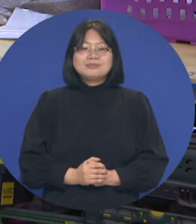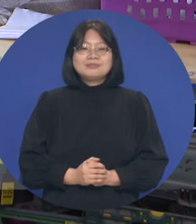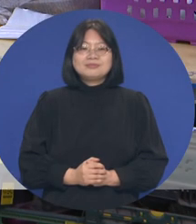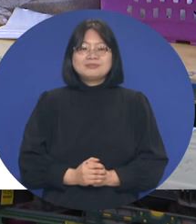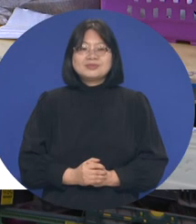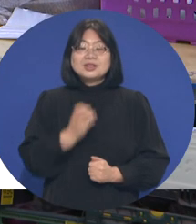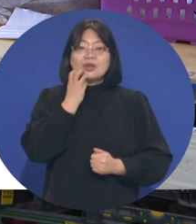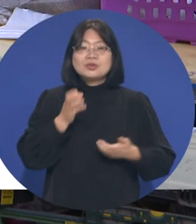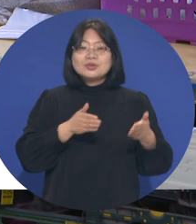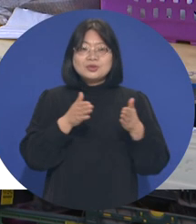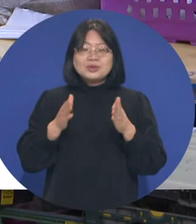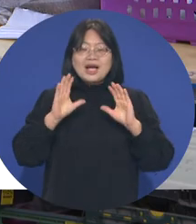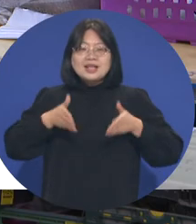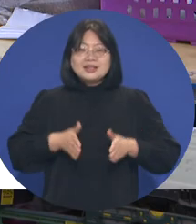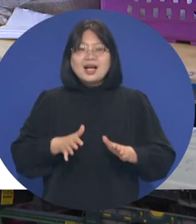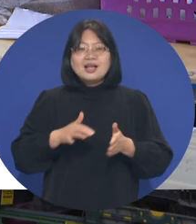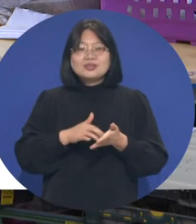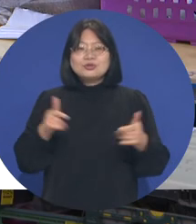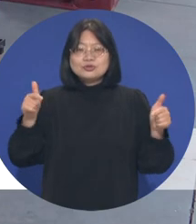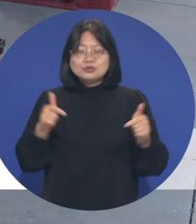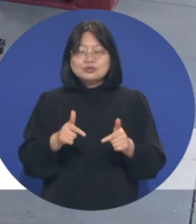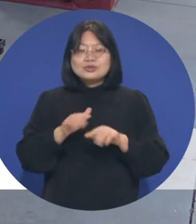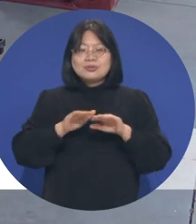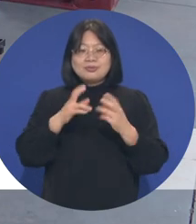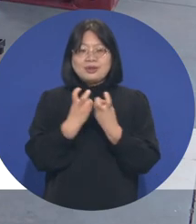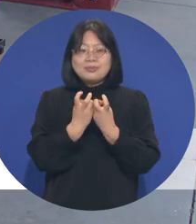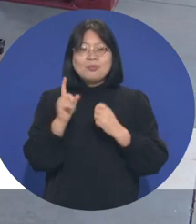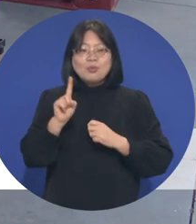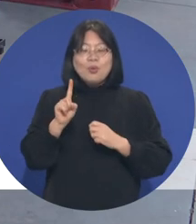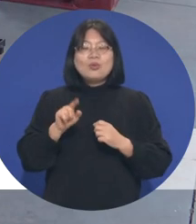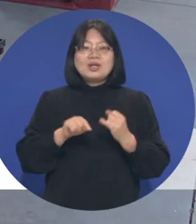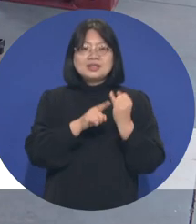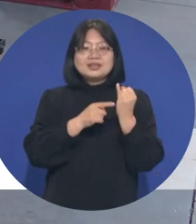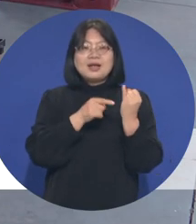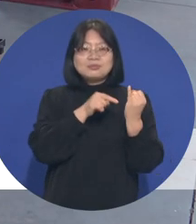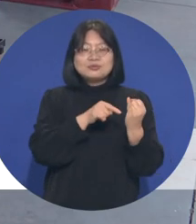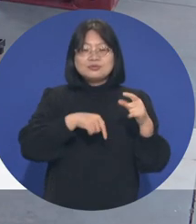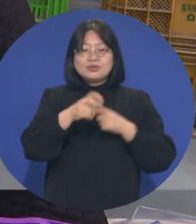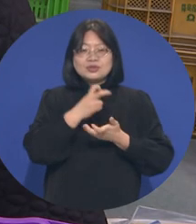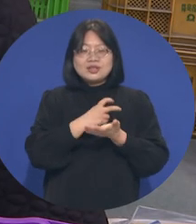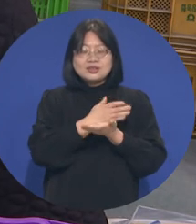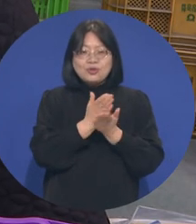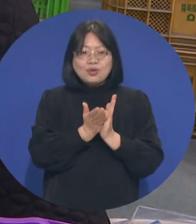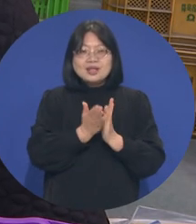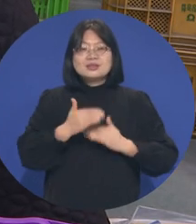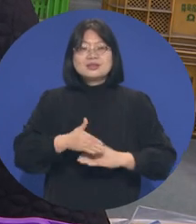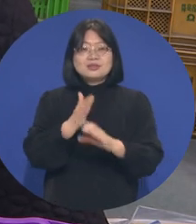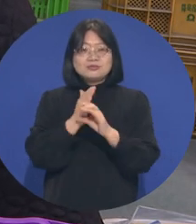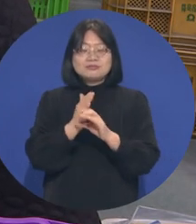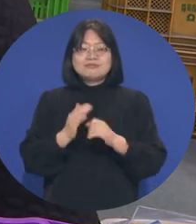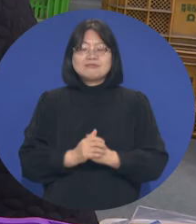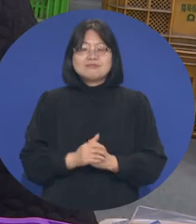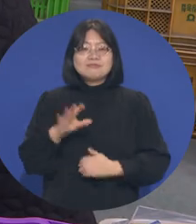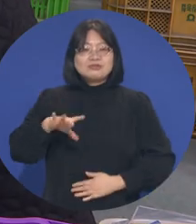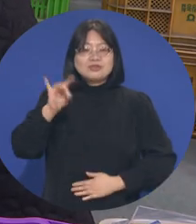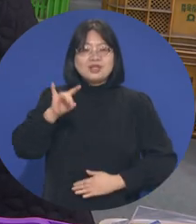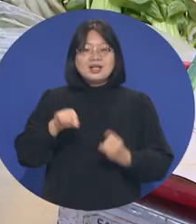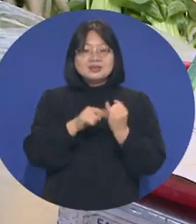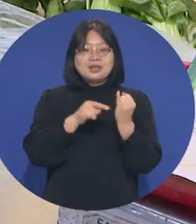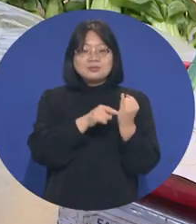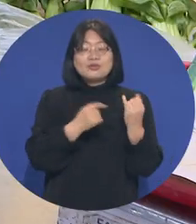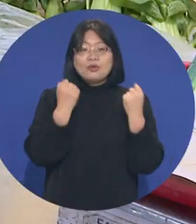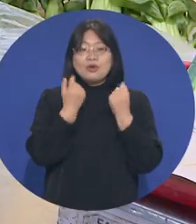정리했습니다 경기도는 저출생 극복의 일환으로 임산부들을 위한 정책을 다방 면으로 펼치고 있습니다 먼저